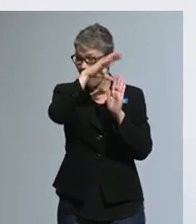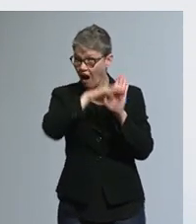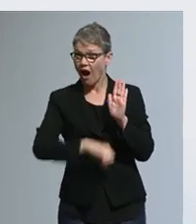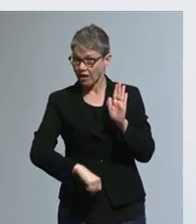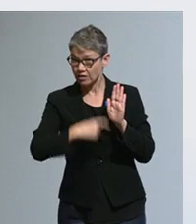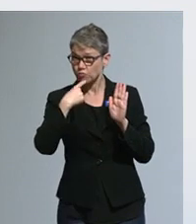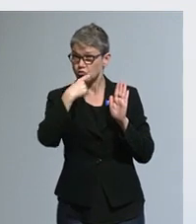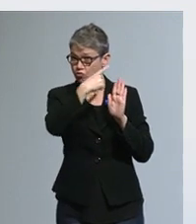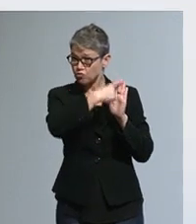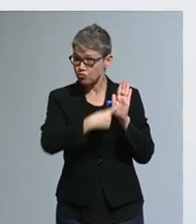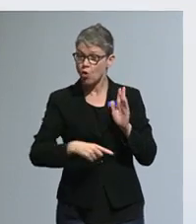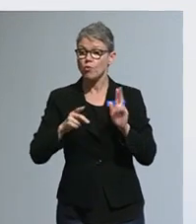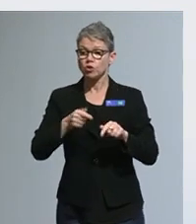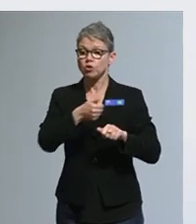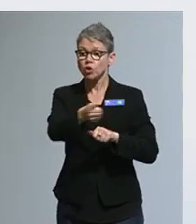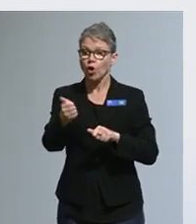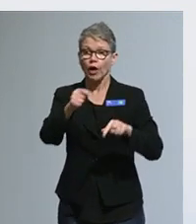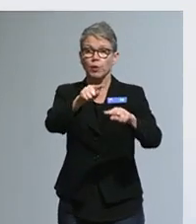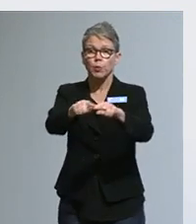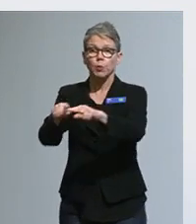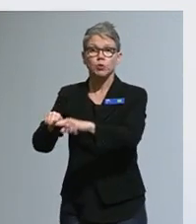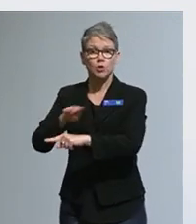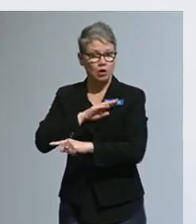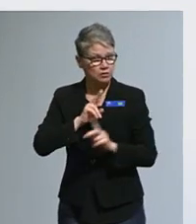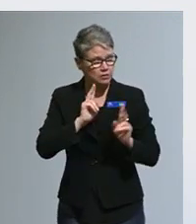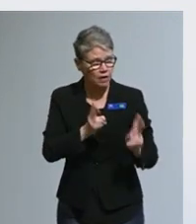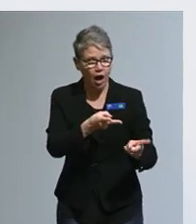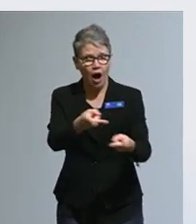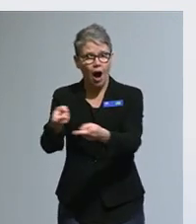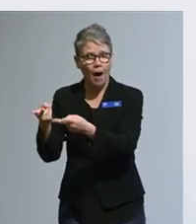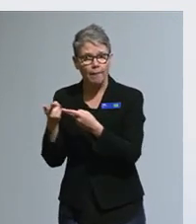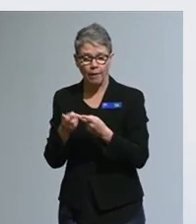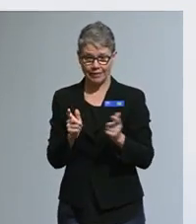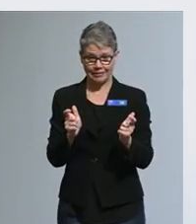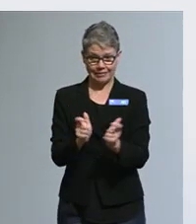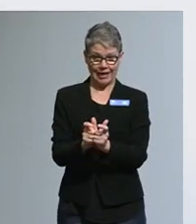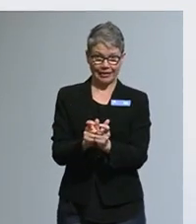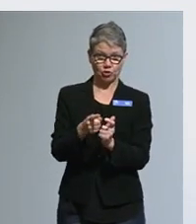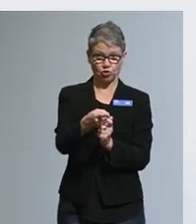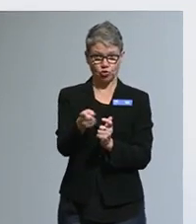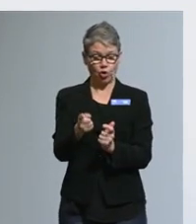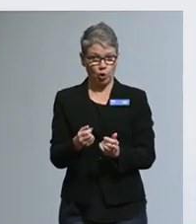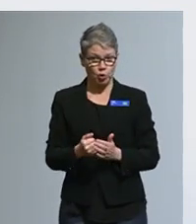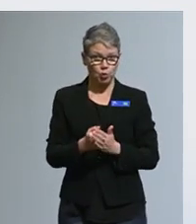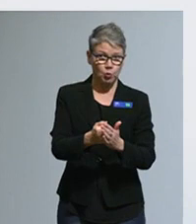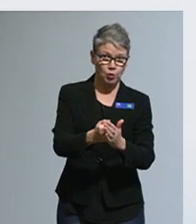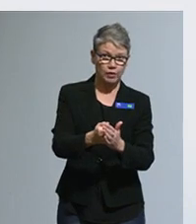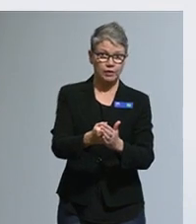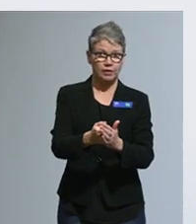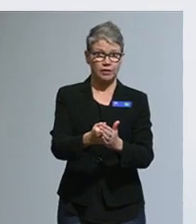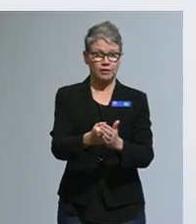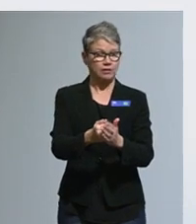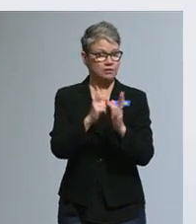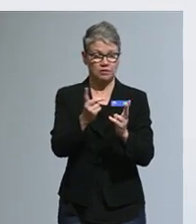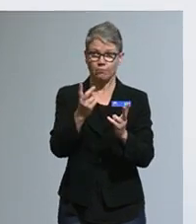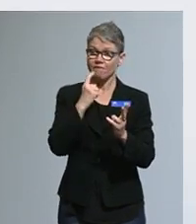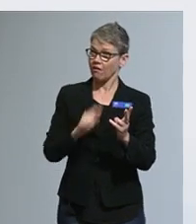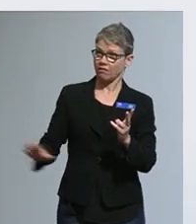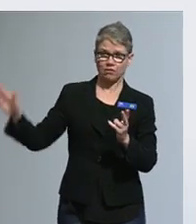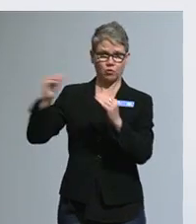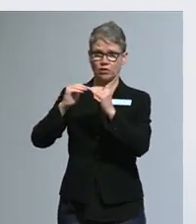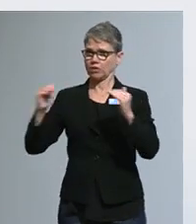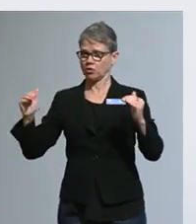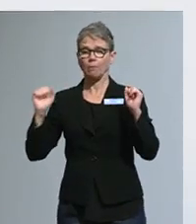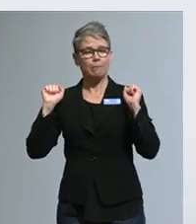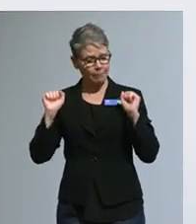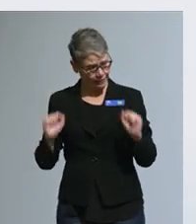kaikista myöskin kunnista, eli tämä järjestöjen tukeminen ja avustaminen ihan samalla tavalla kuin valtakunnan tasolla, niin